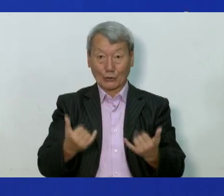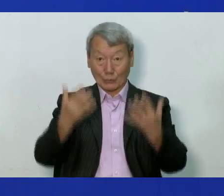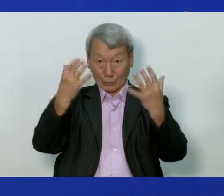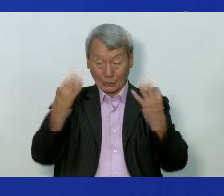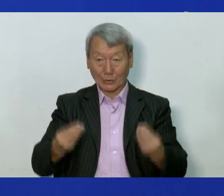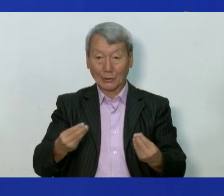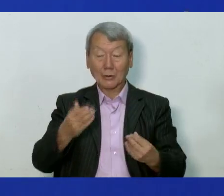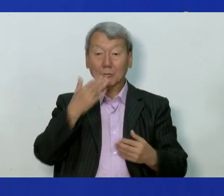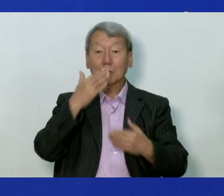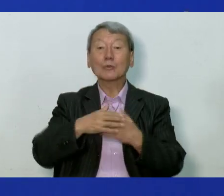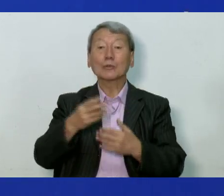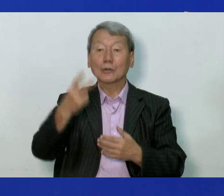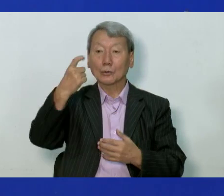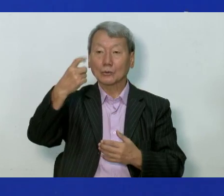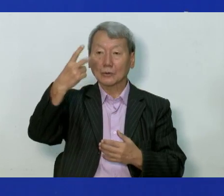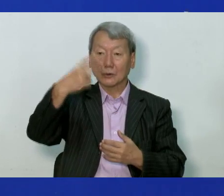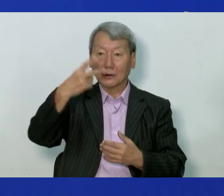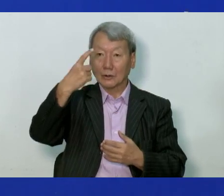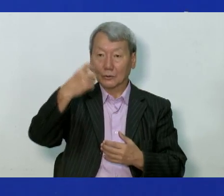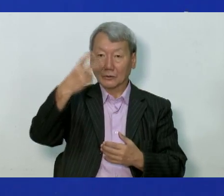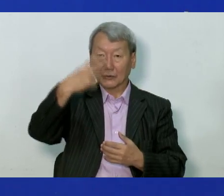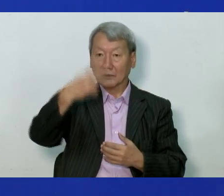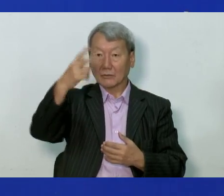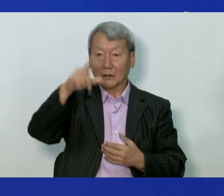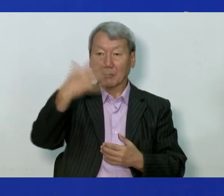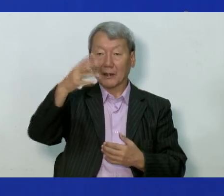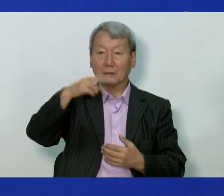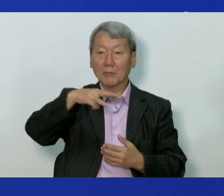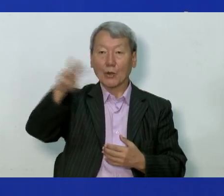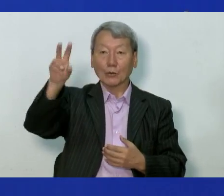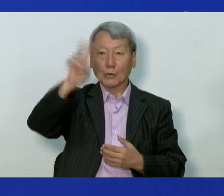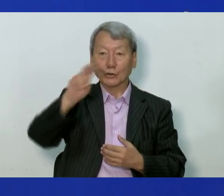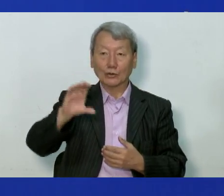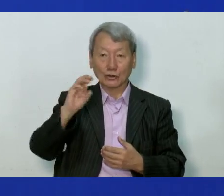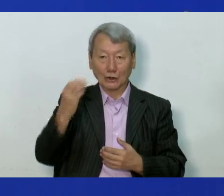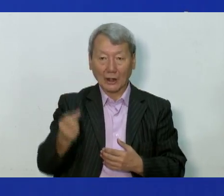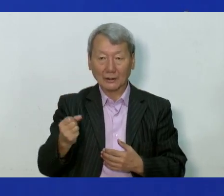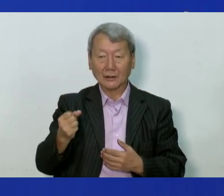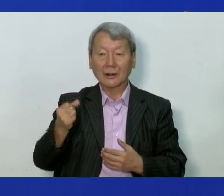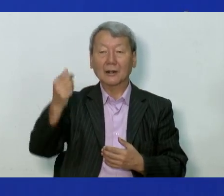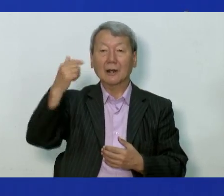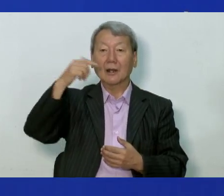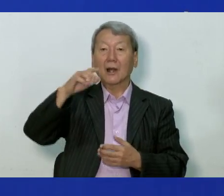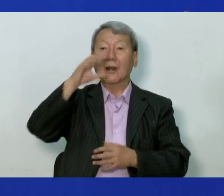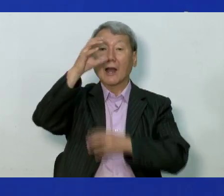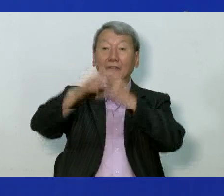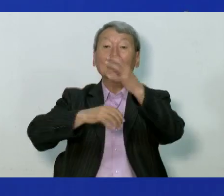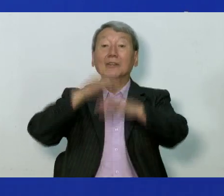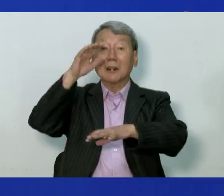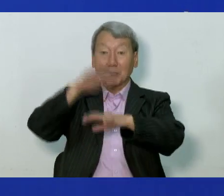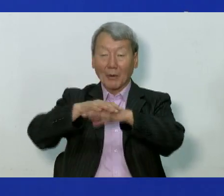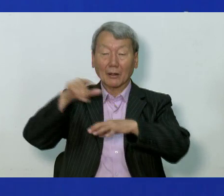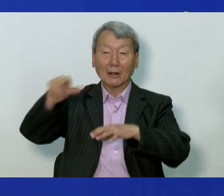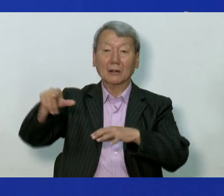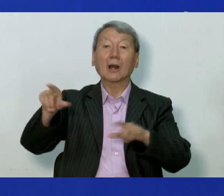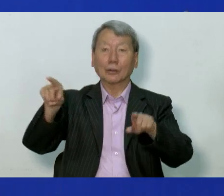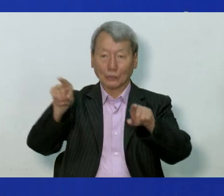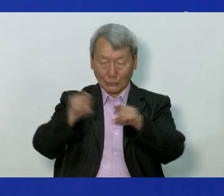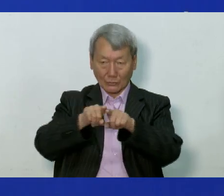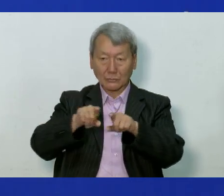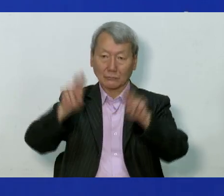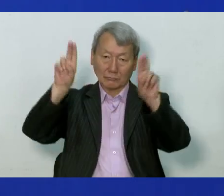эта сумма составляет 122,5 миллионов долларов США. Условия Всемирного банка, они, опять